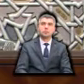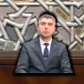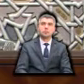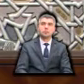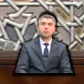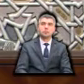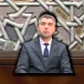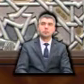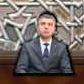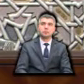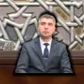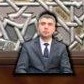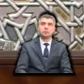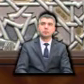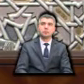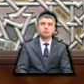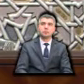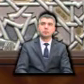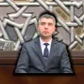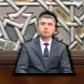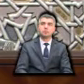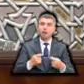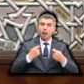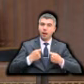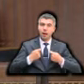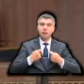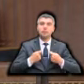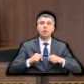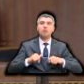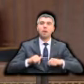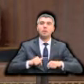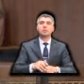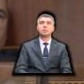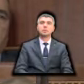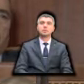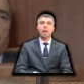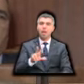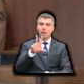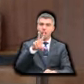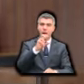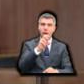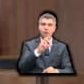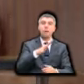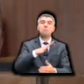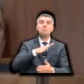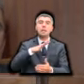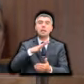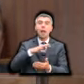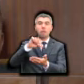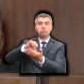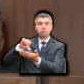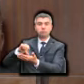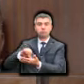تفضل السيد النائب. السيدة الرئيسة، السيد الوزير، تعرف العديد من مدن المملكة